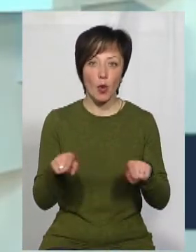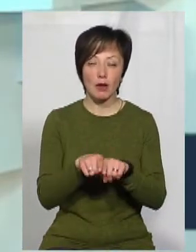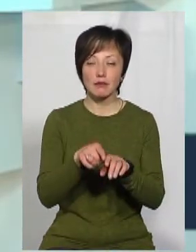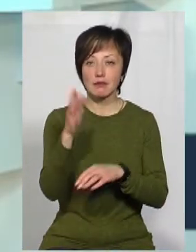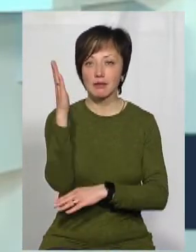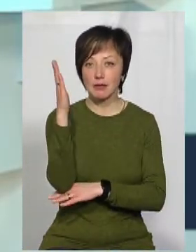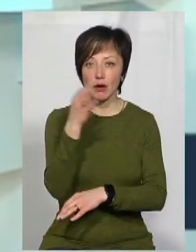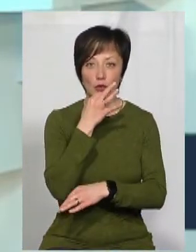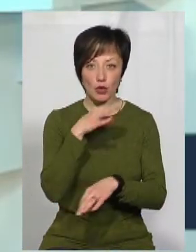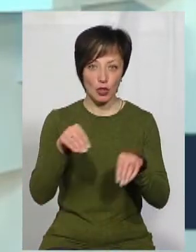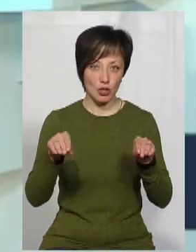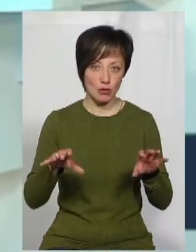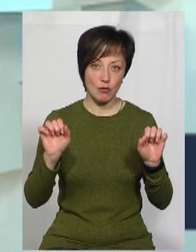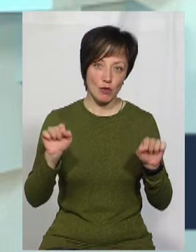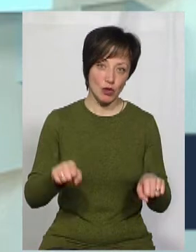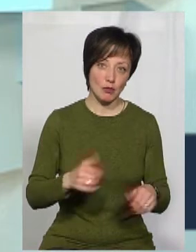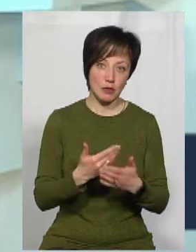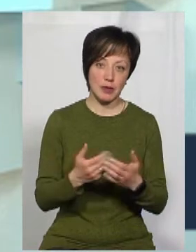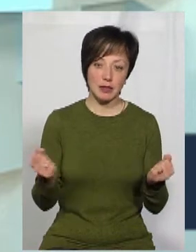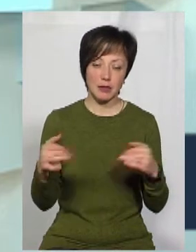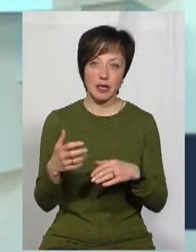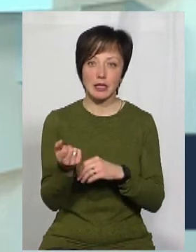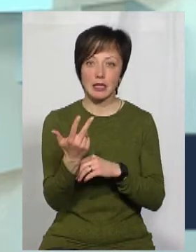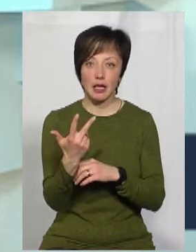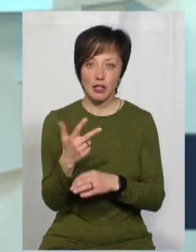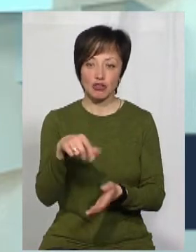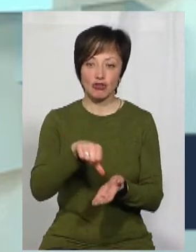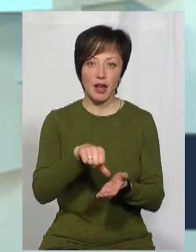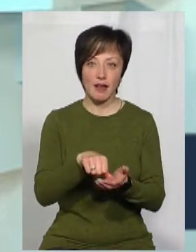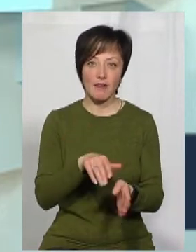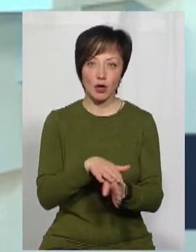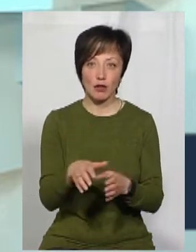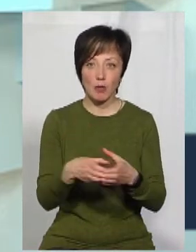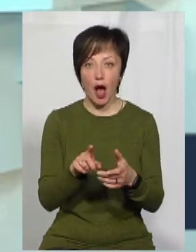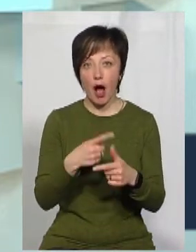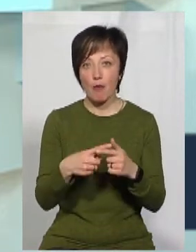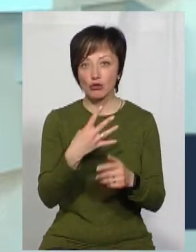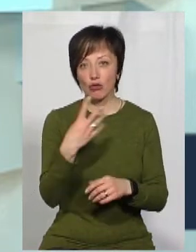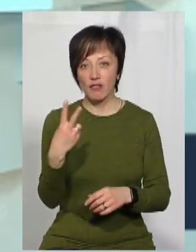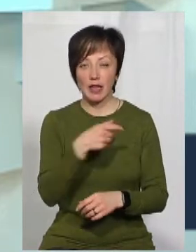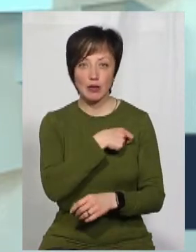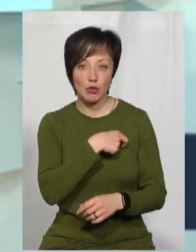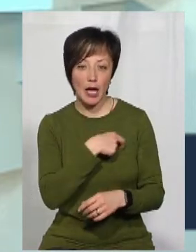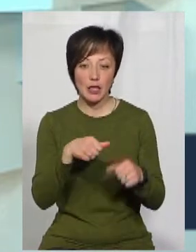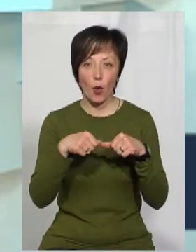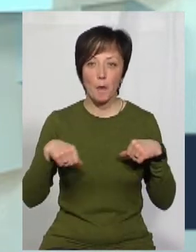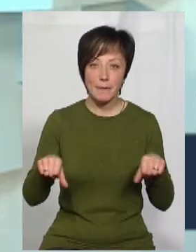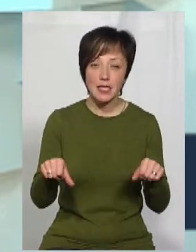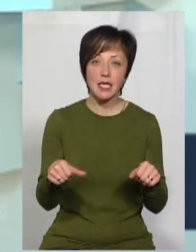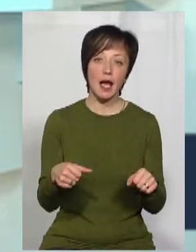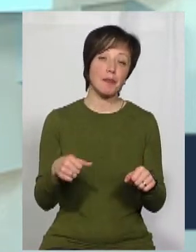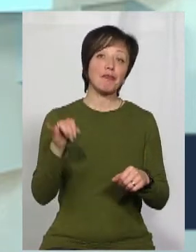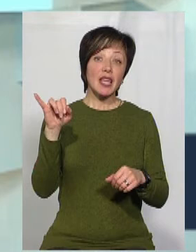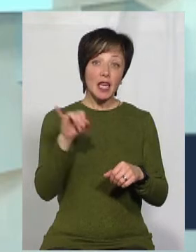проголосувати будь-яке рішення. Да? От може зібратися 13 членів виконавчого комітету, чи 42 депутати міської ради, чи комісія